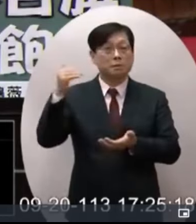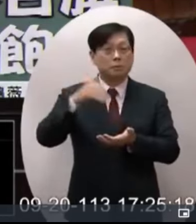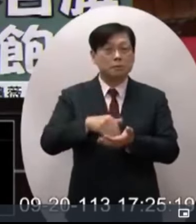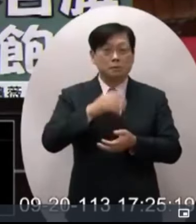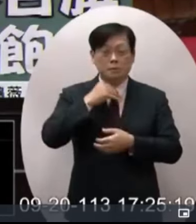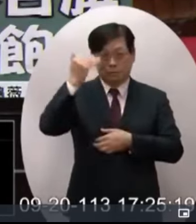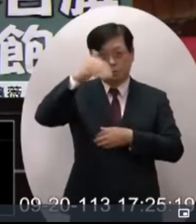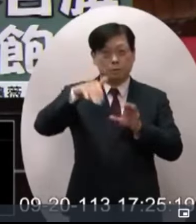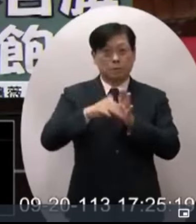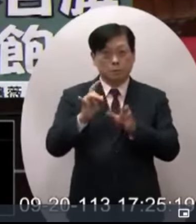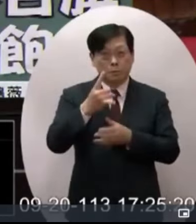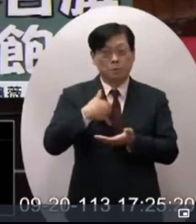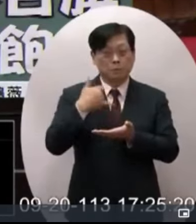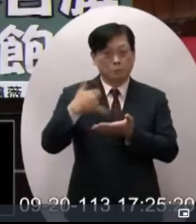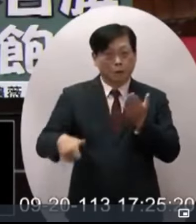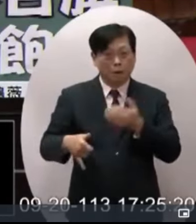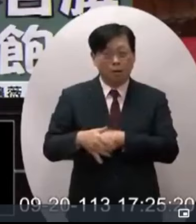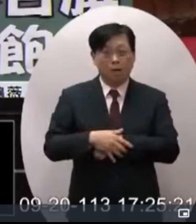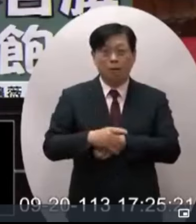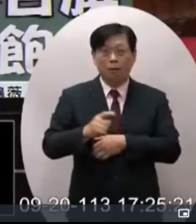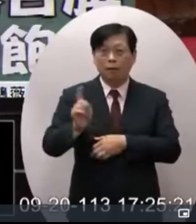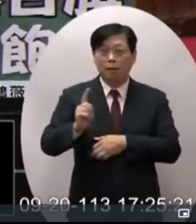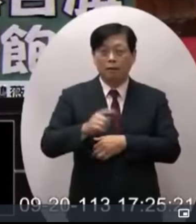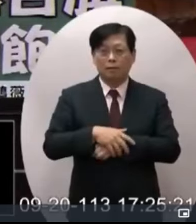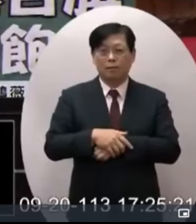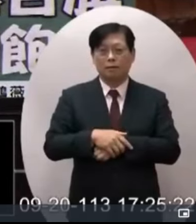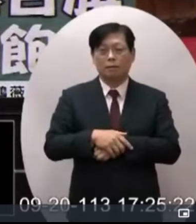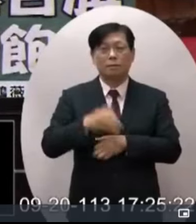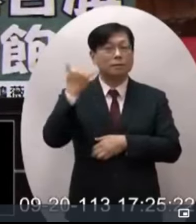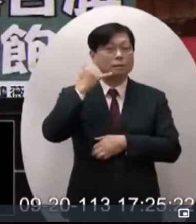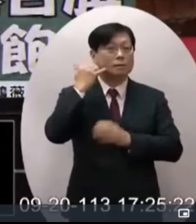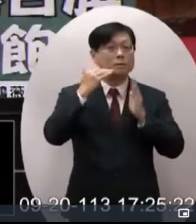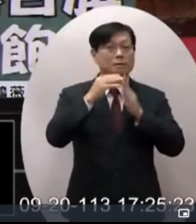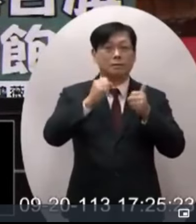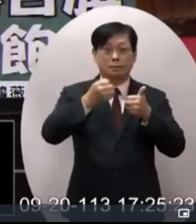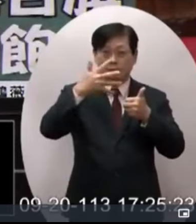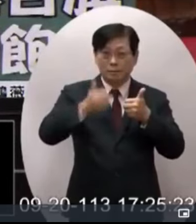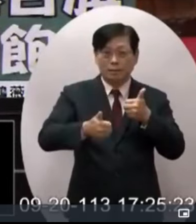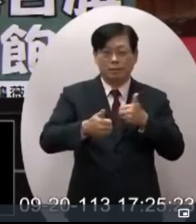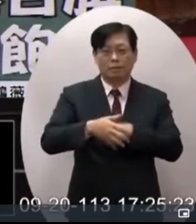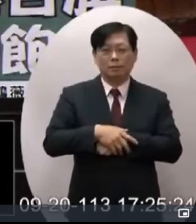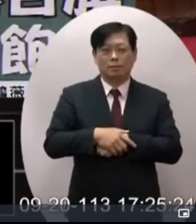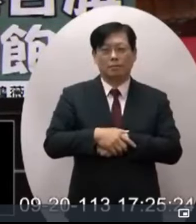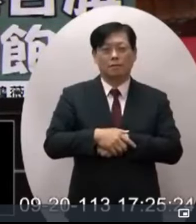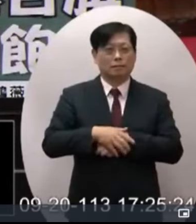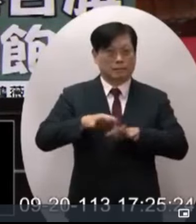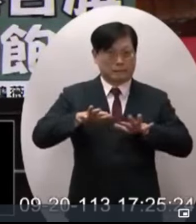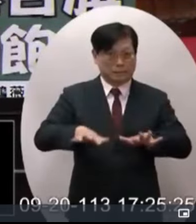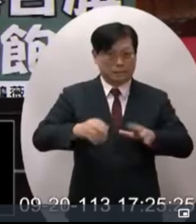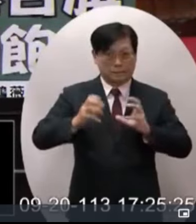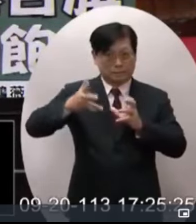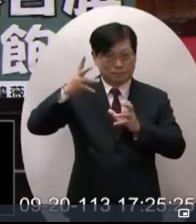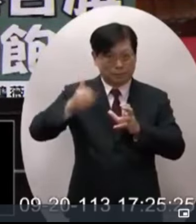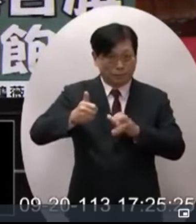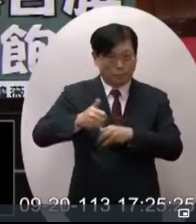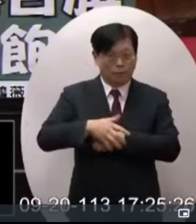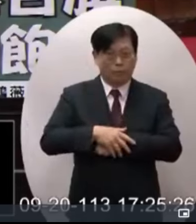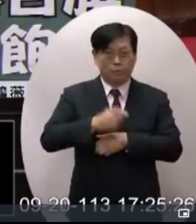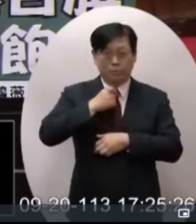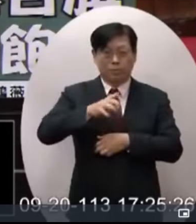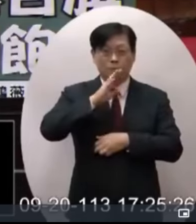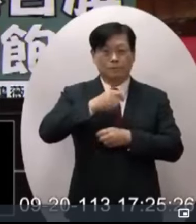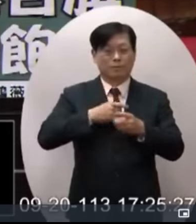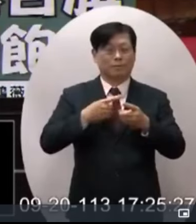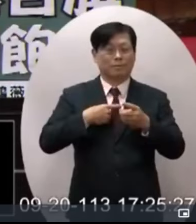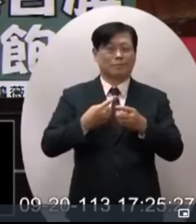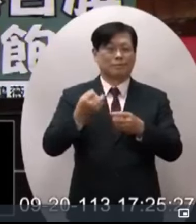郑文龙的离职是因为基隆市议长，也就是我们当今的总统的外